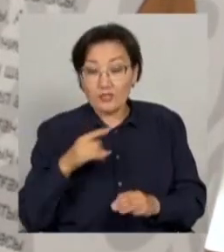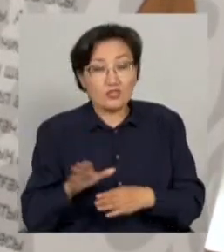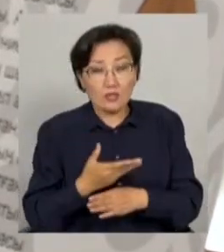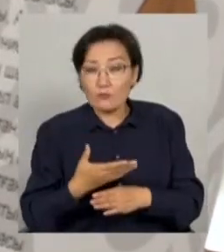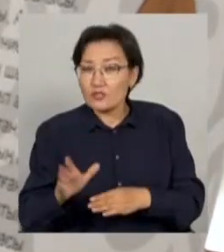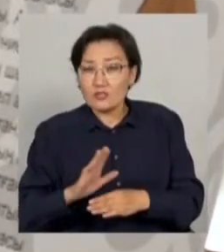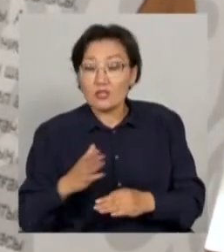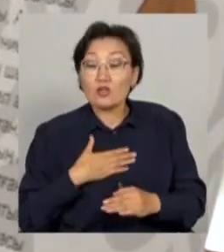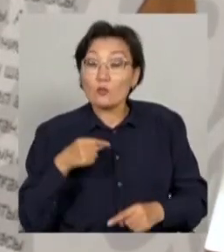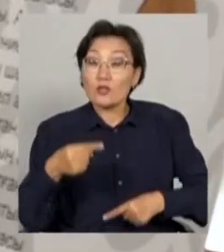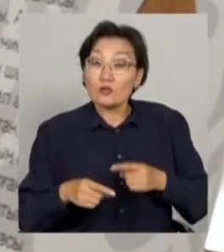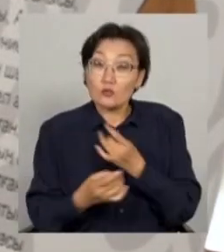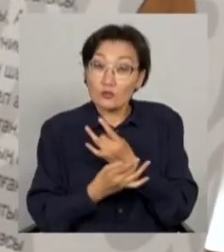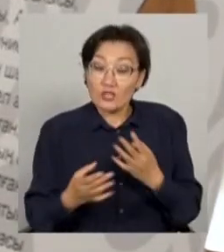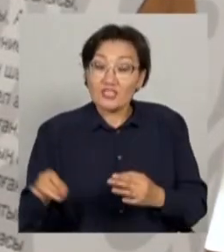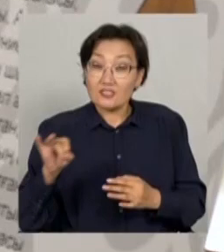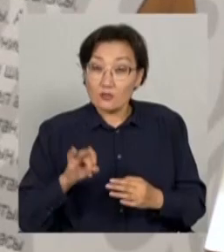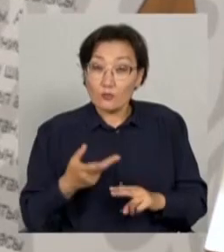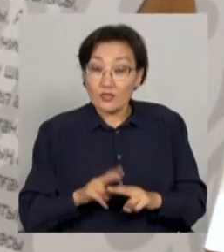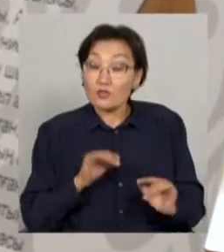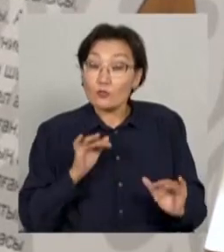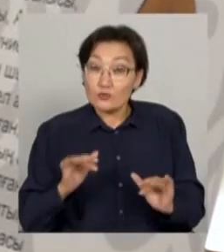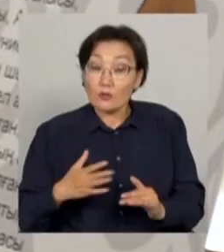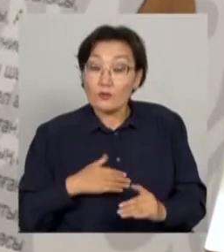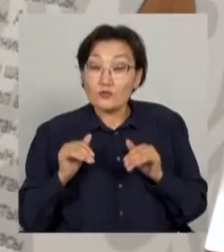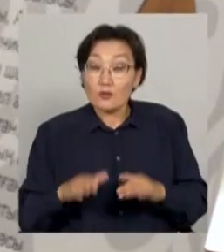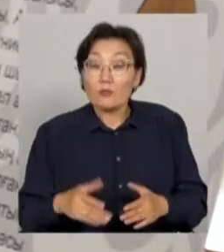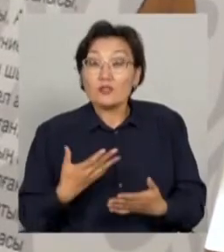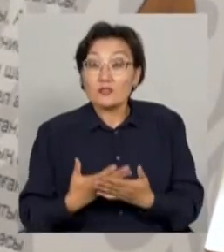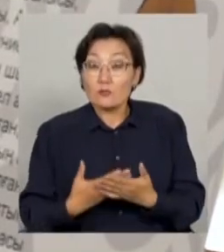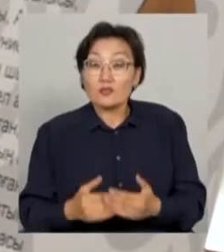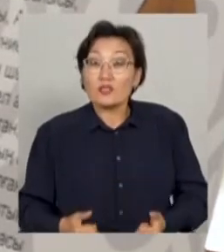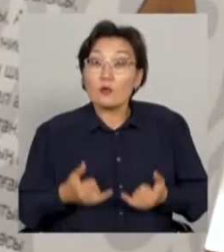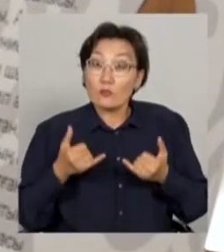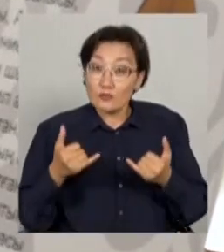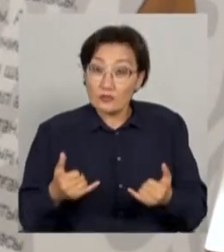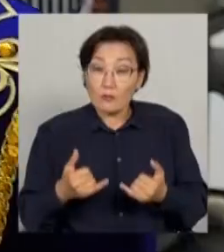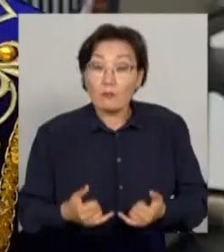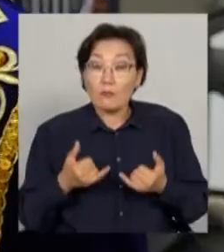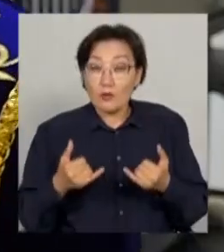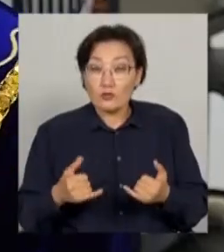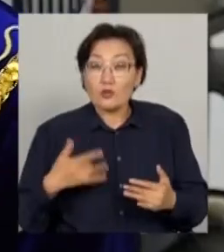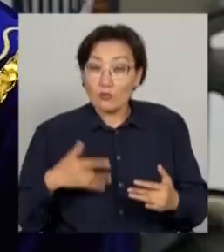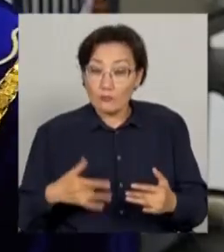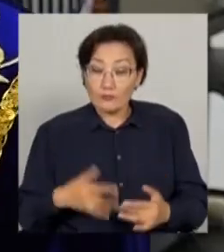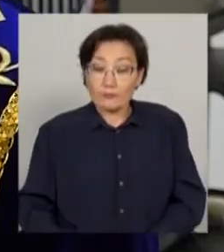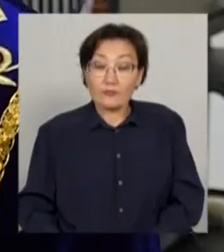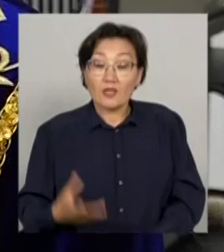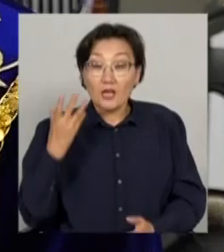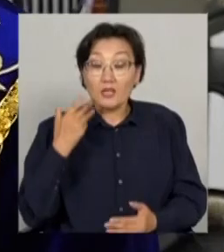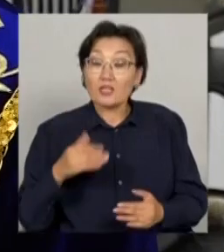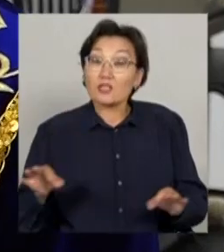неотделимая от наших традиций, культуры и истории. И этим мероприятием мы решили выразить свою дань, уважение и почет. Именно вот когда играешь на